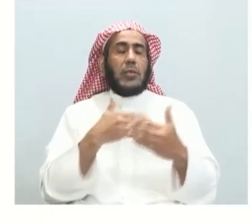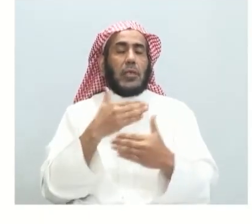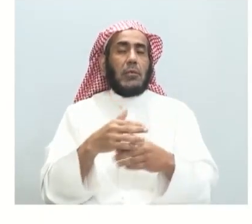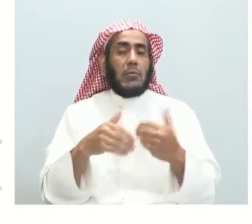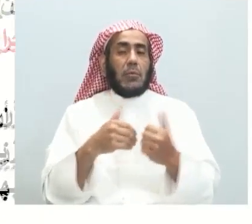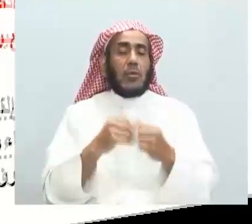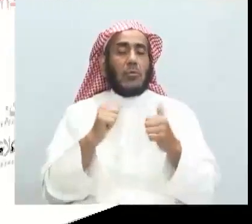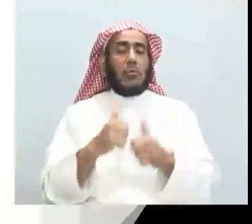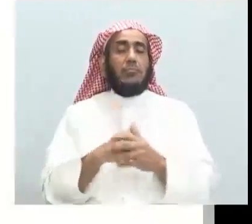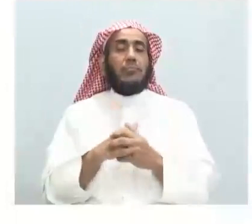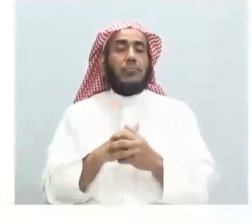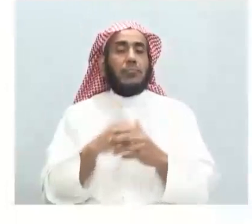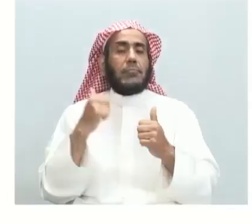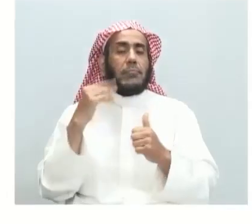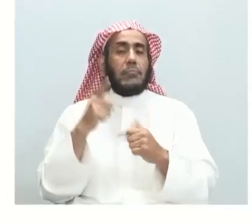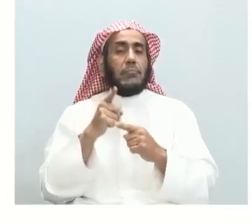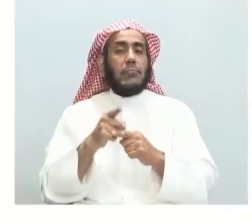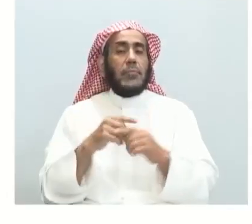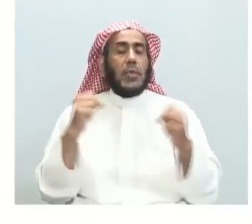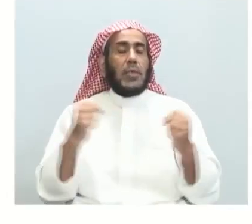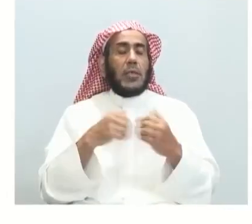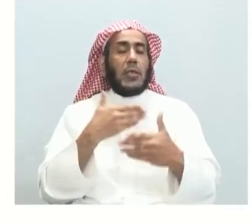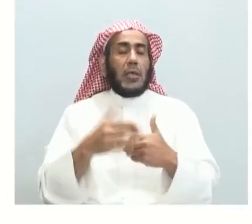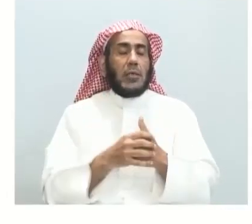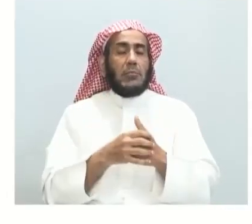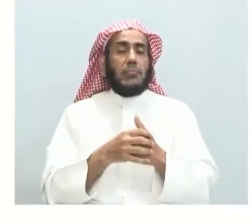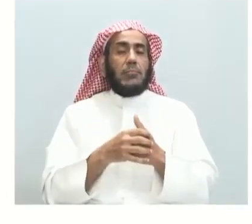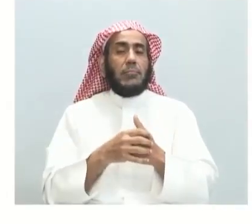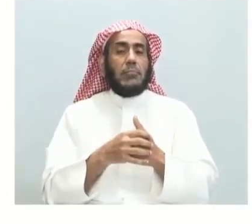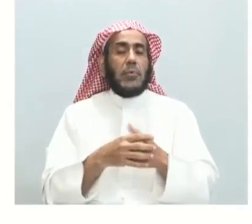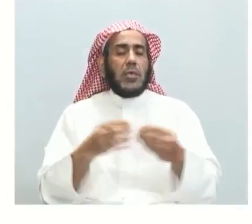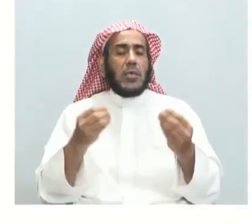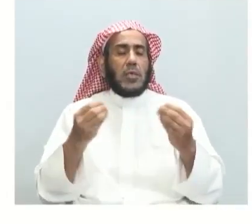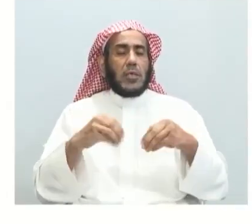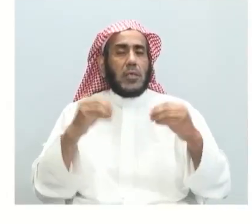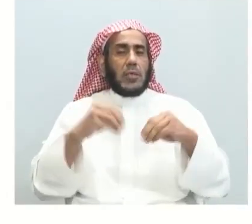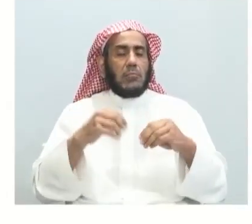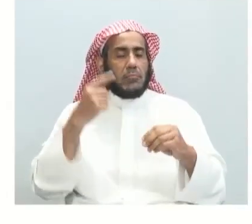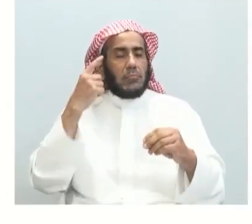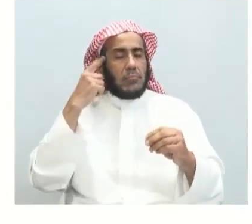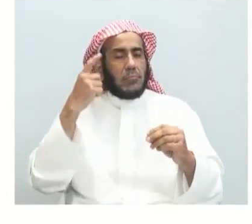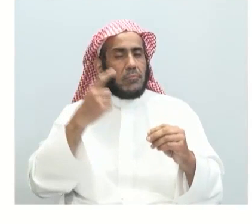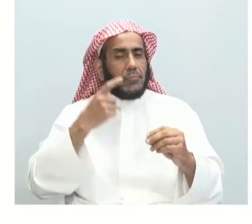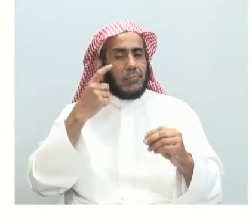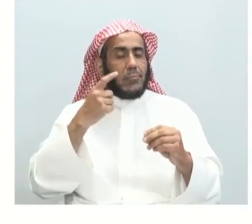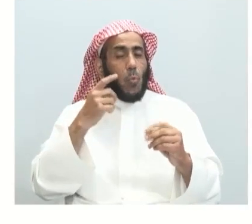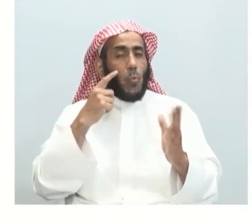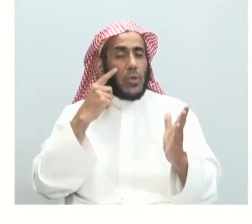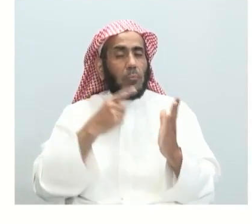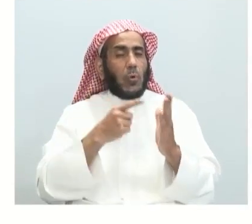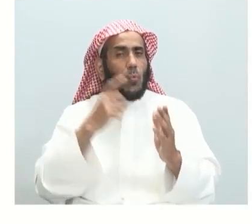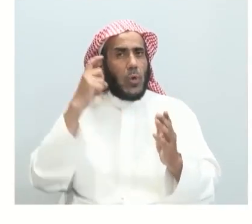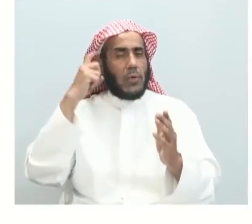بعد هذا ايها الطلاب والطالبات الى نشاط اخر نزداد به تاملا وتدبرا